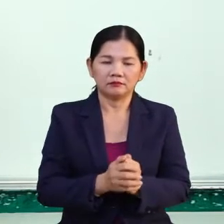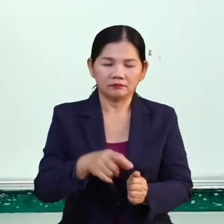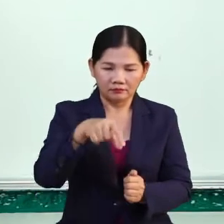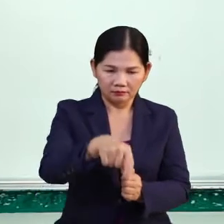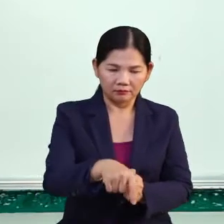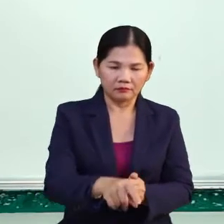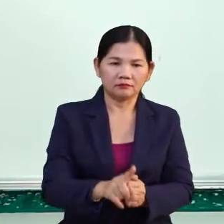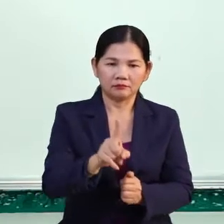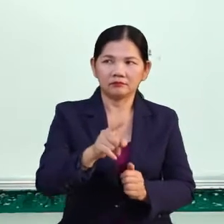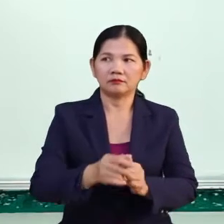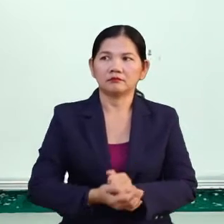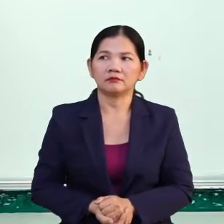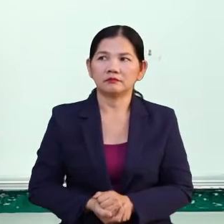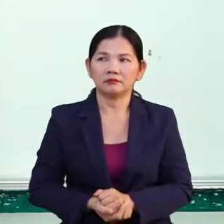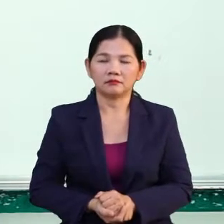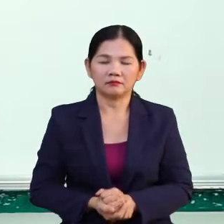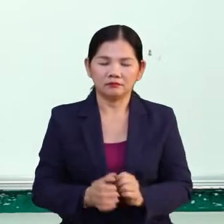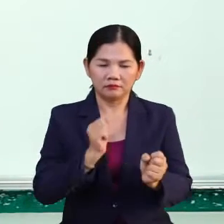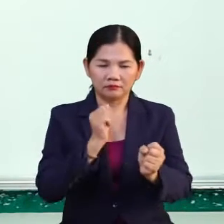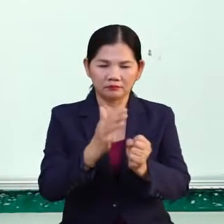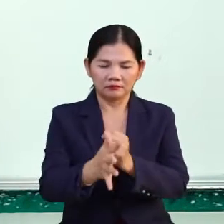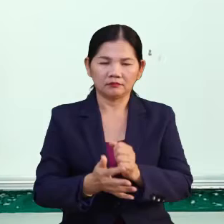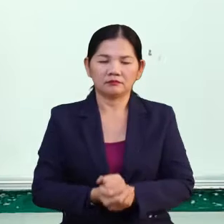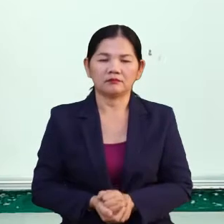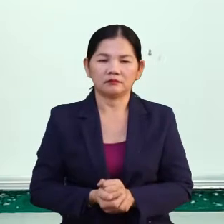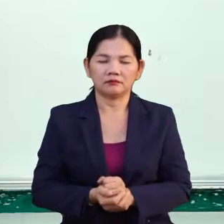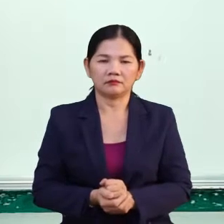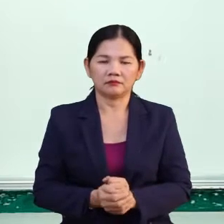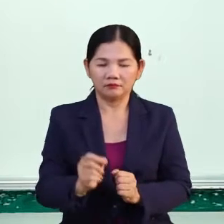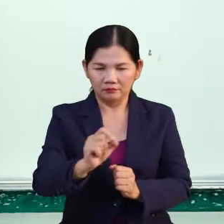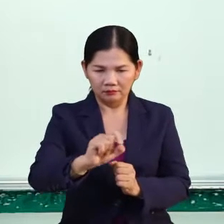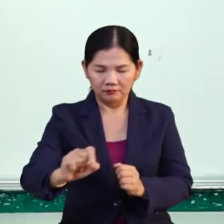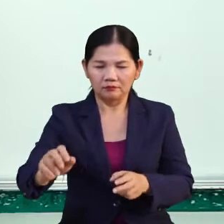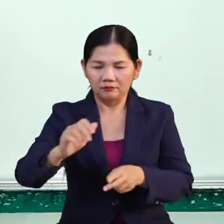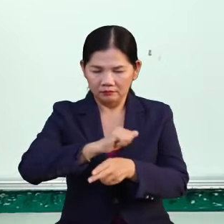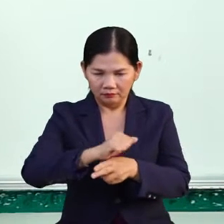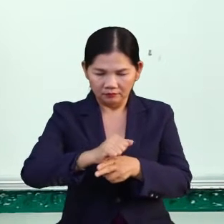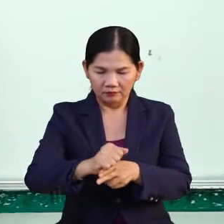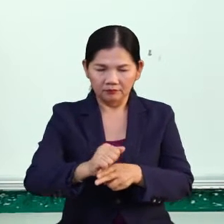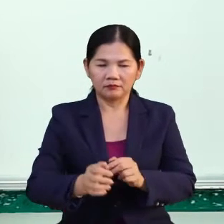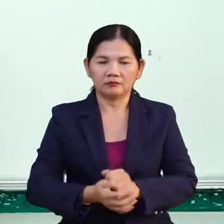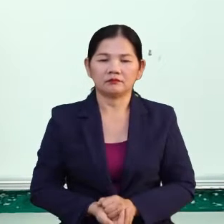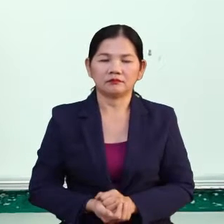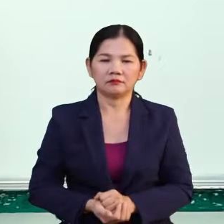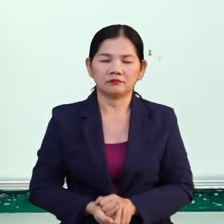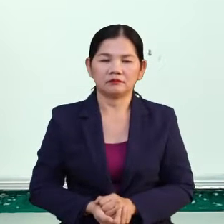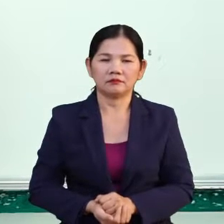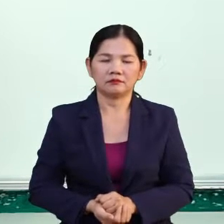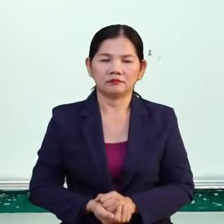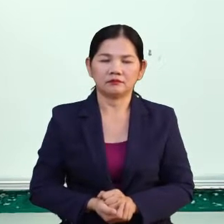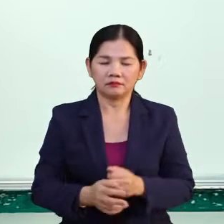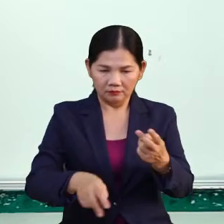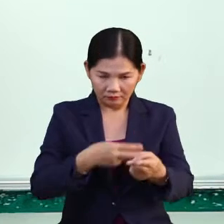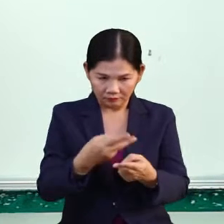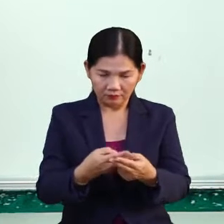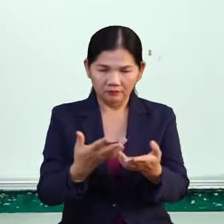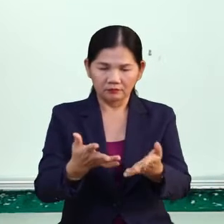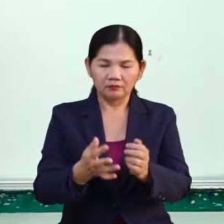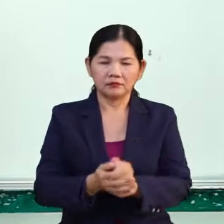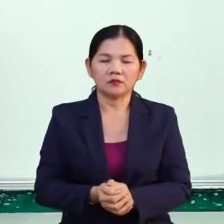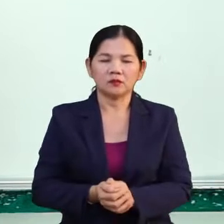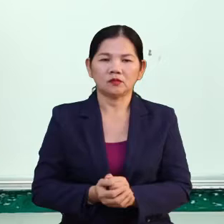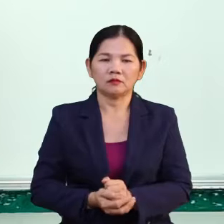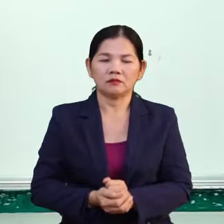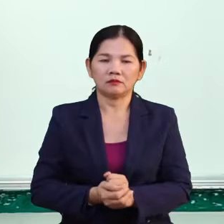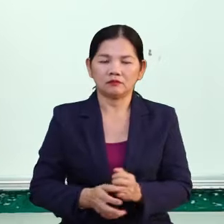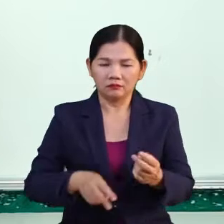នេះមុនចាឥឡូវកូនចាប់ដើមទៅកូនសរសេរដាក់លំហាត់មកអរអធិស្ឋានក៏ដាក់ចម្លើយបានហើយ